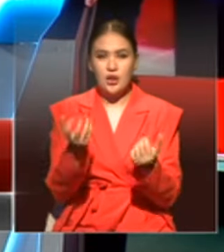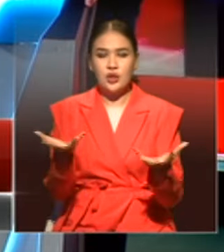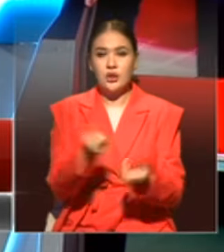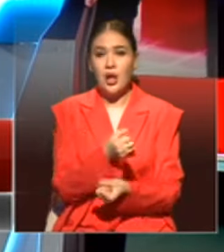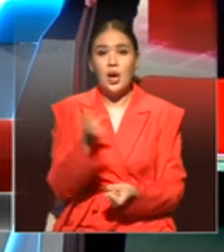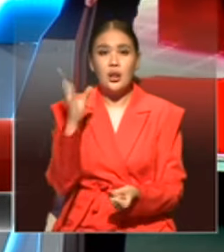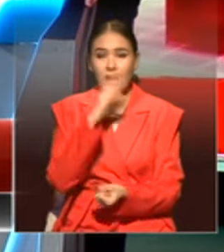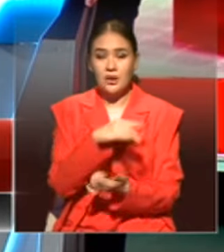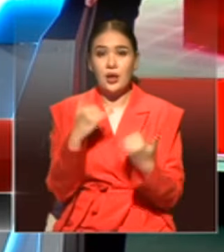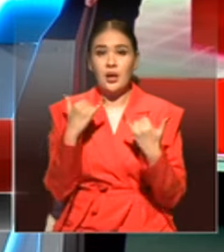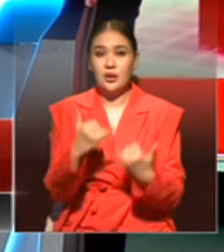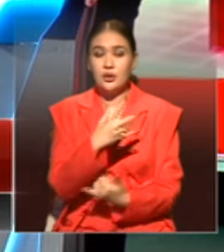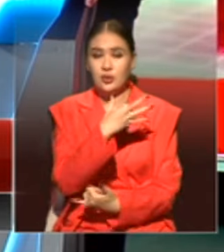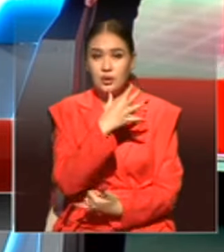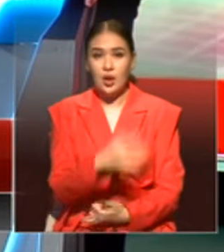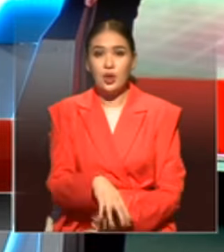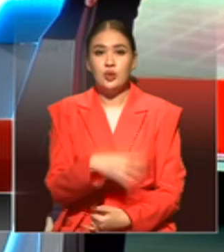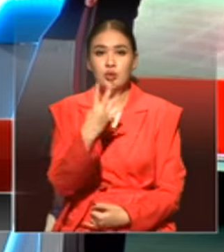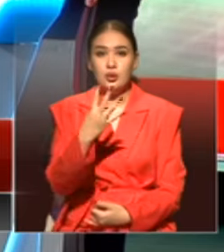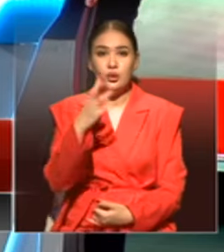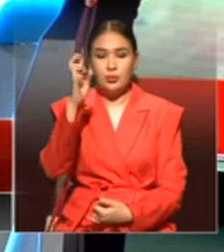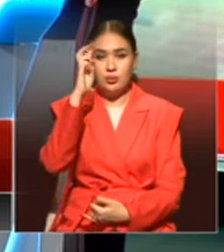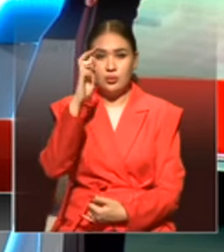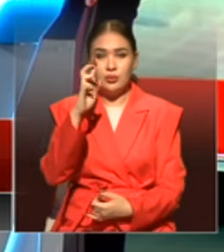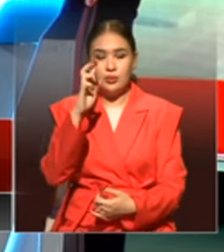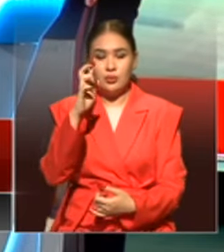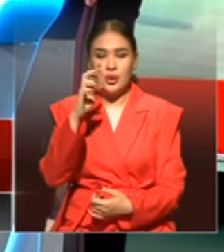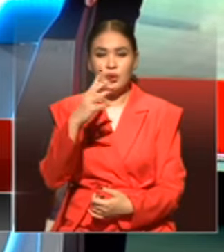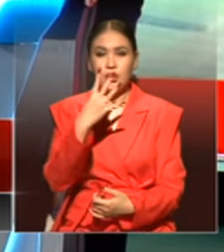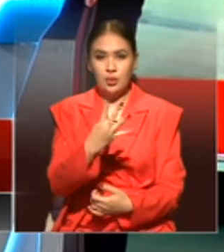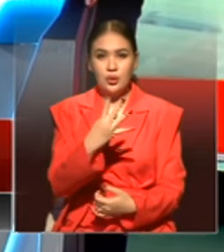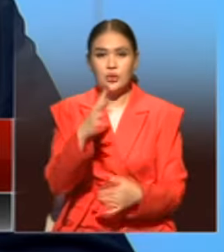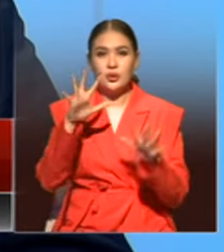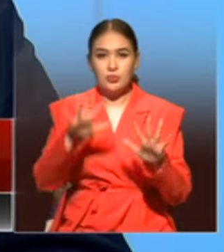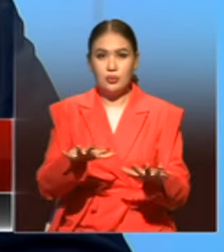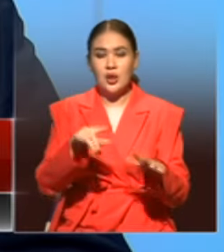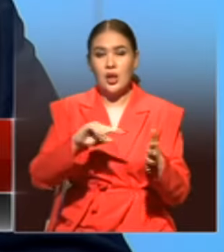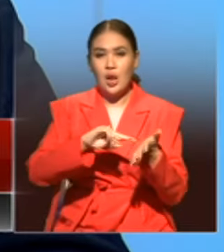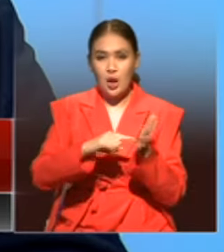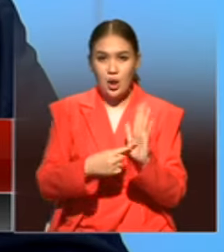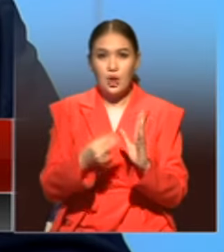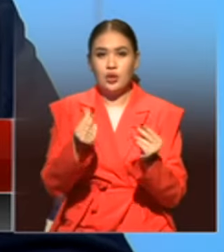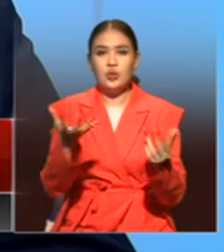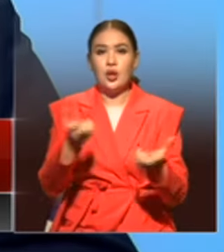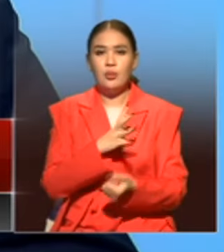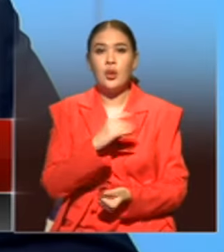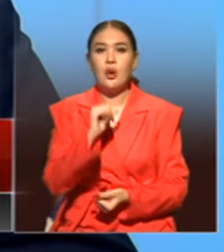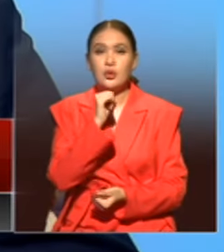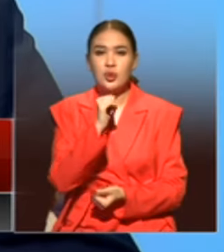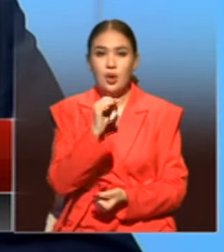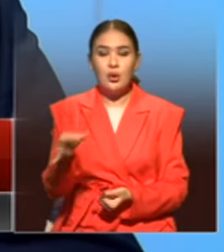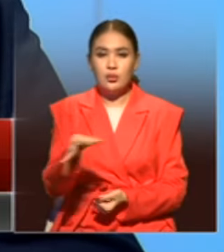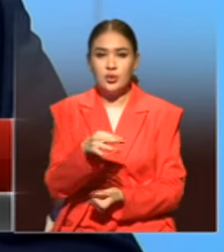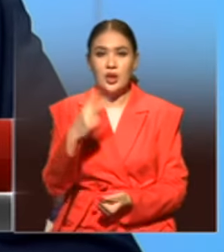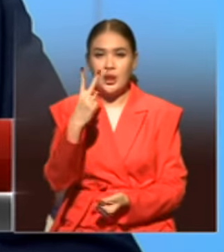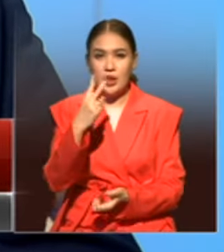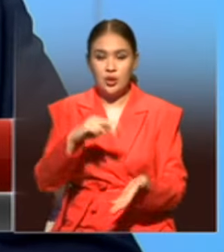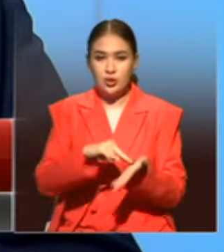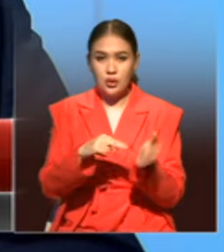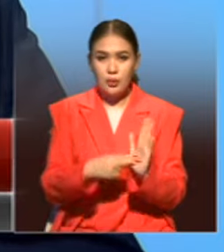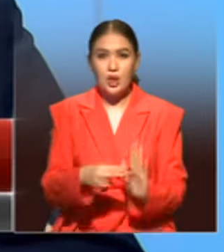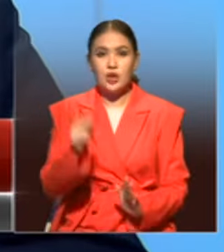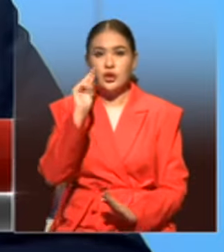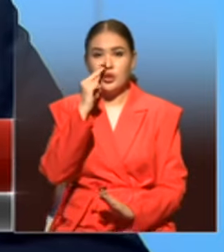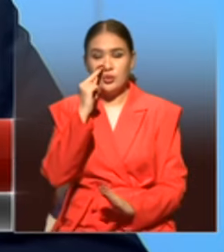таңда 4 мекемеге бұл қаражат уже қолына тиді. Ол Қостанай облысындағы 2 жоба, Шымкент